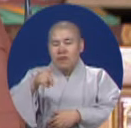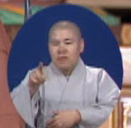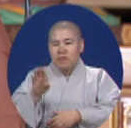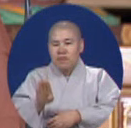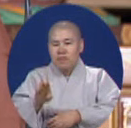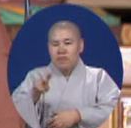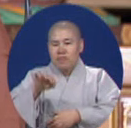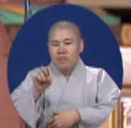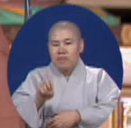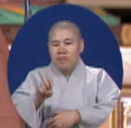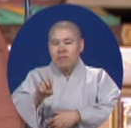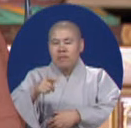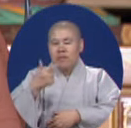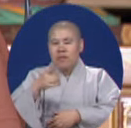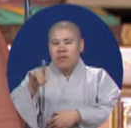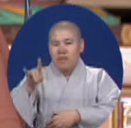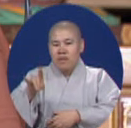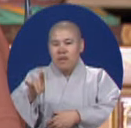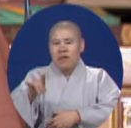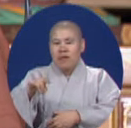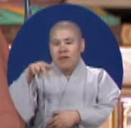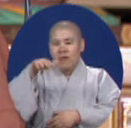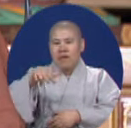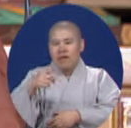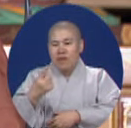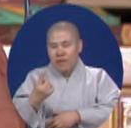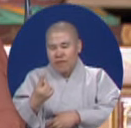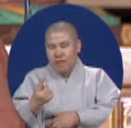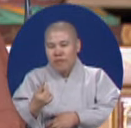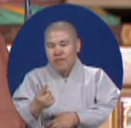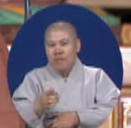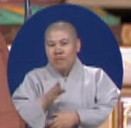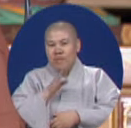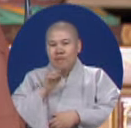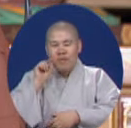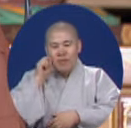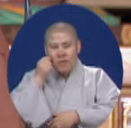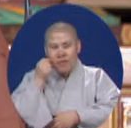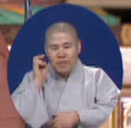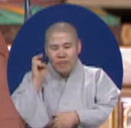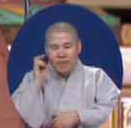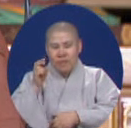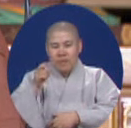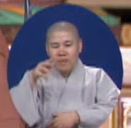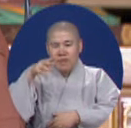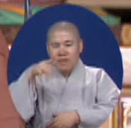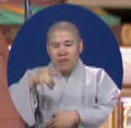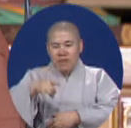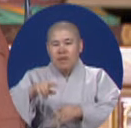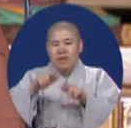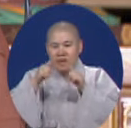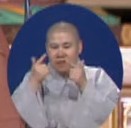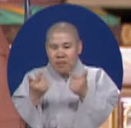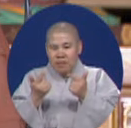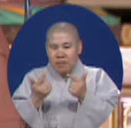이게 무슨 소리인지 이게 참 불치 취하지 않는다 이